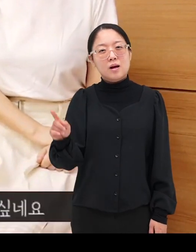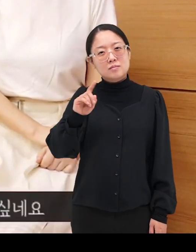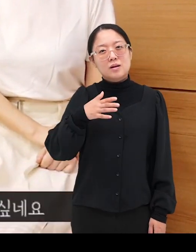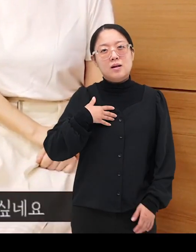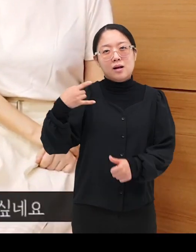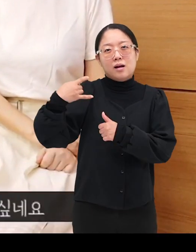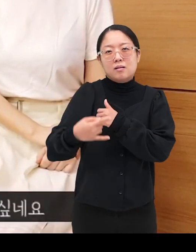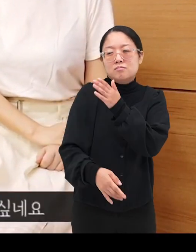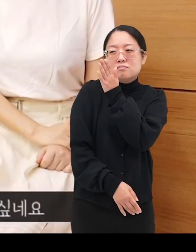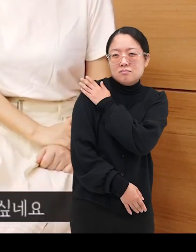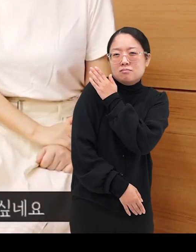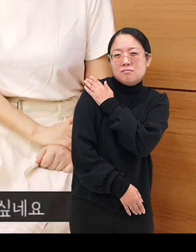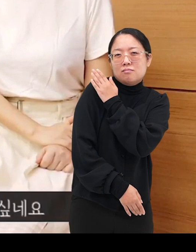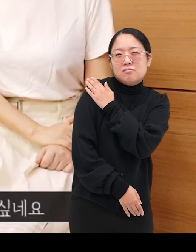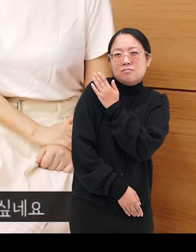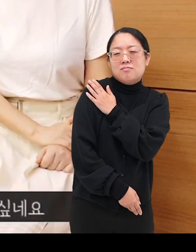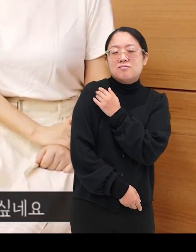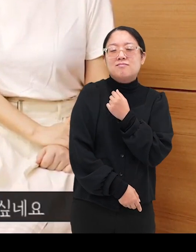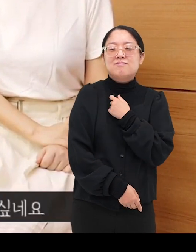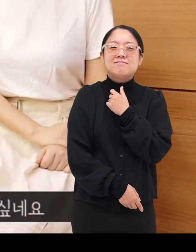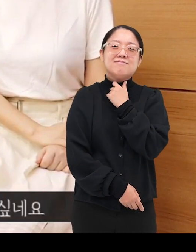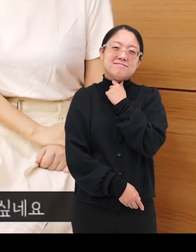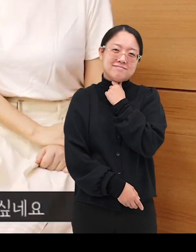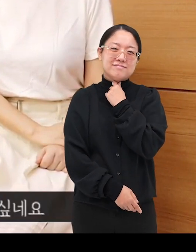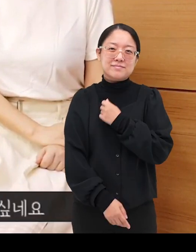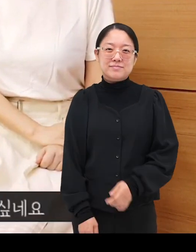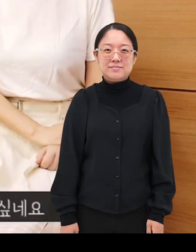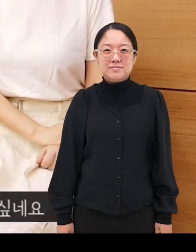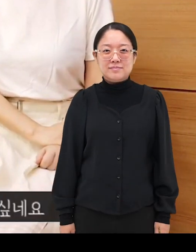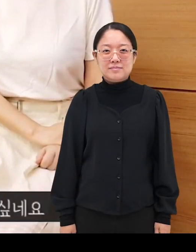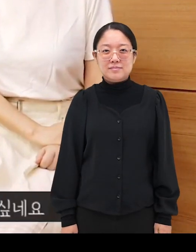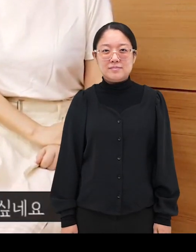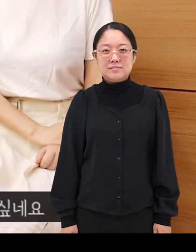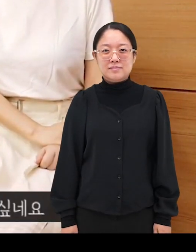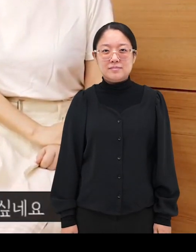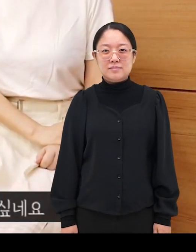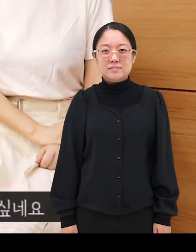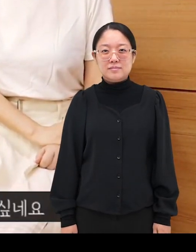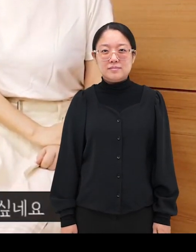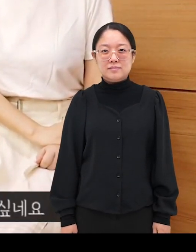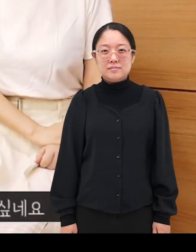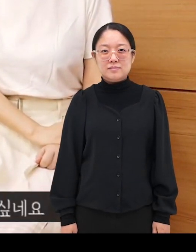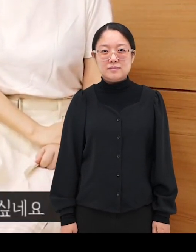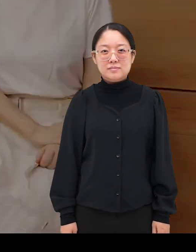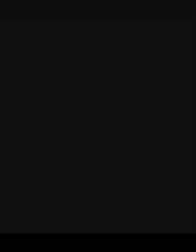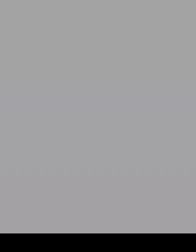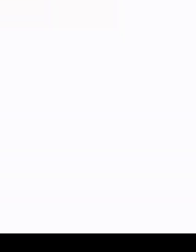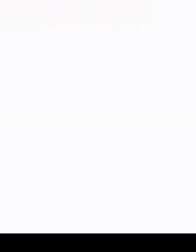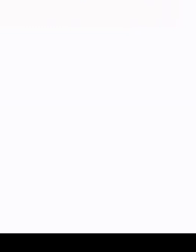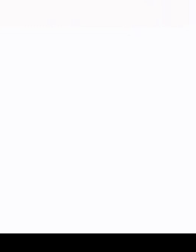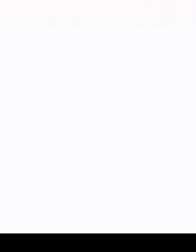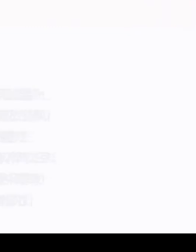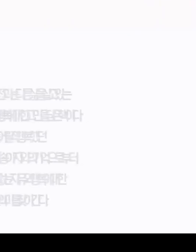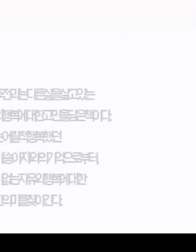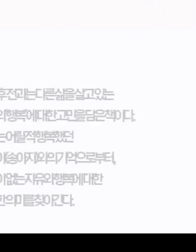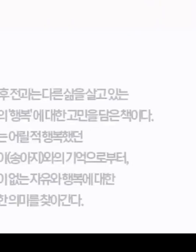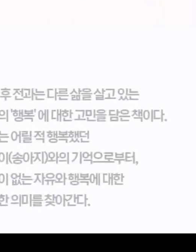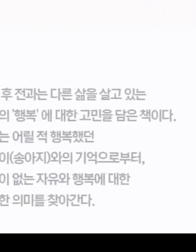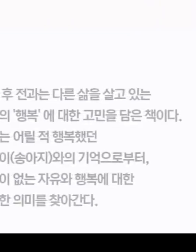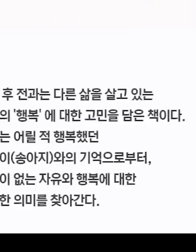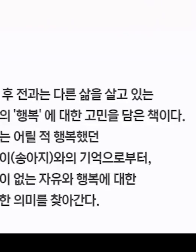어쨌든 저한테 토닥토닥 등을 두드려주고 싶네요. 네.